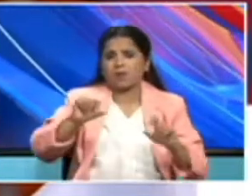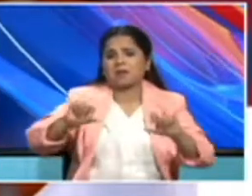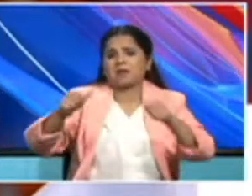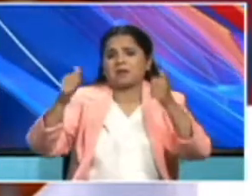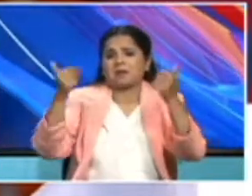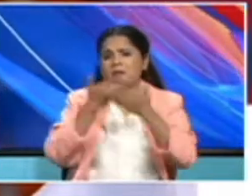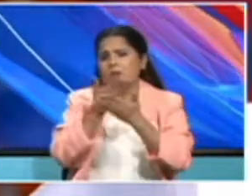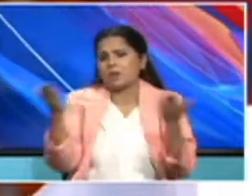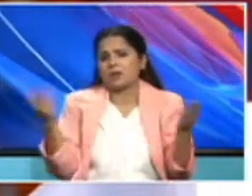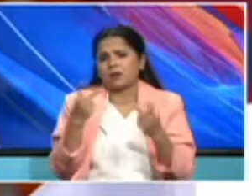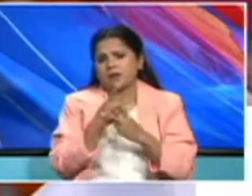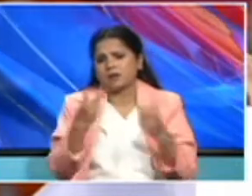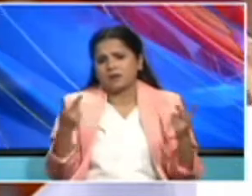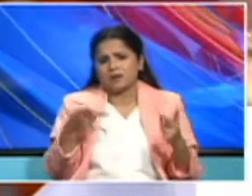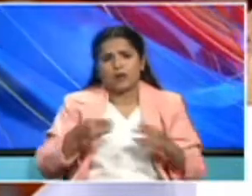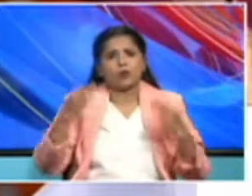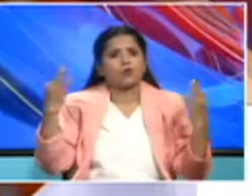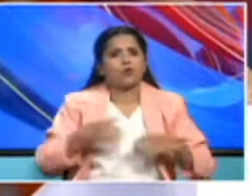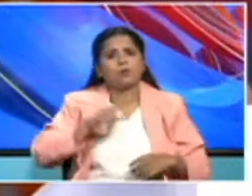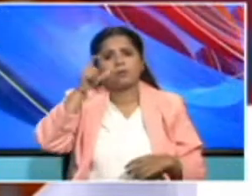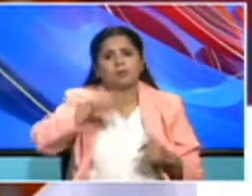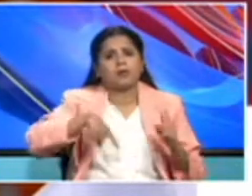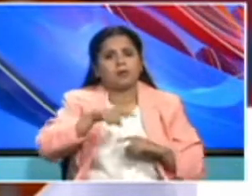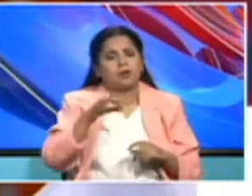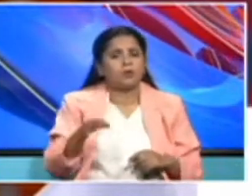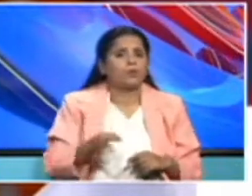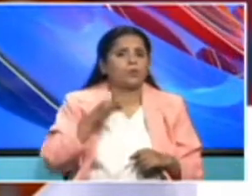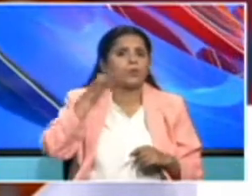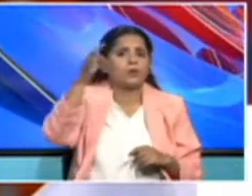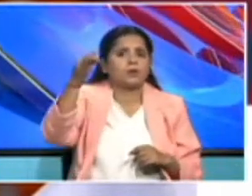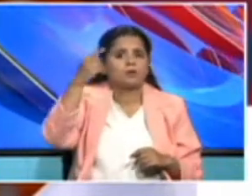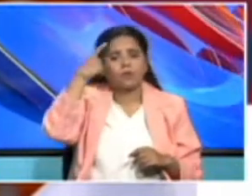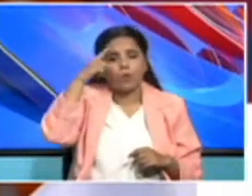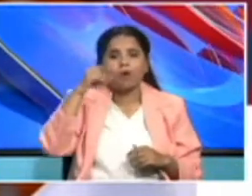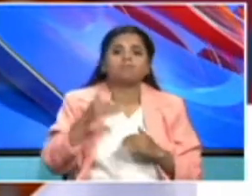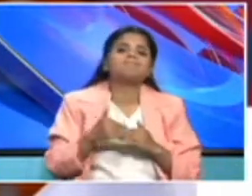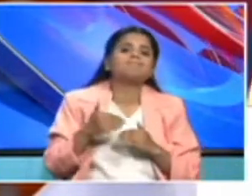लेकर नए खिलाड़ियों के भविष्य निर्माण तक